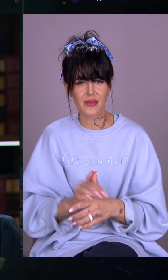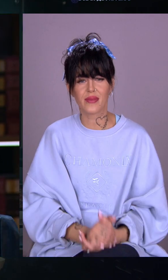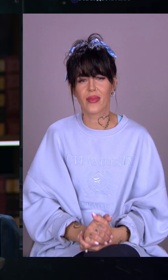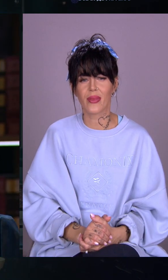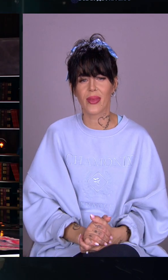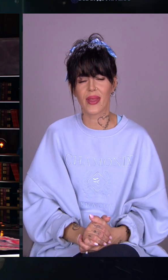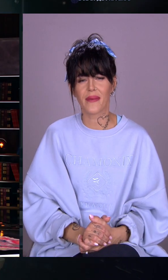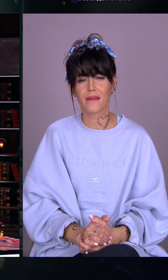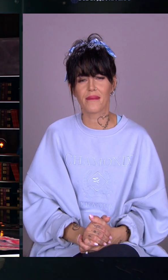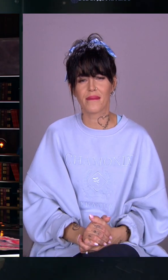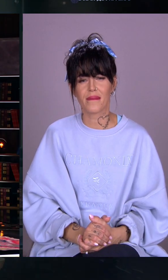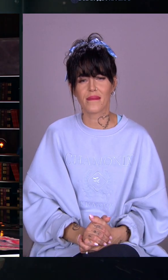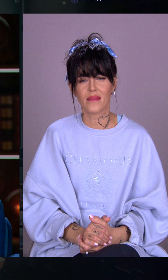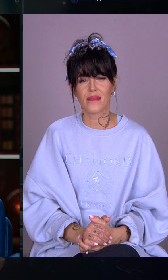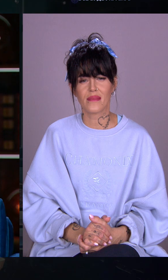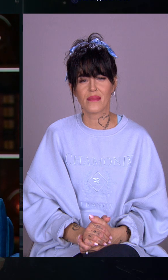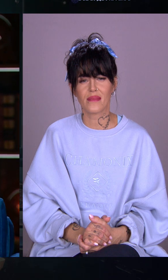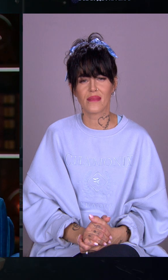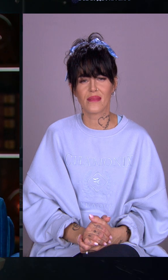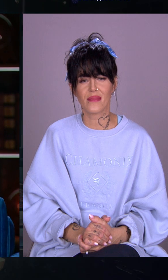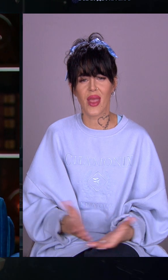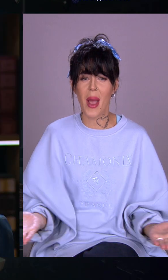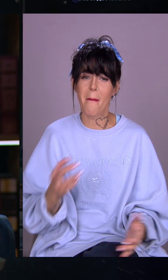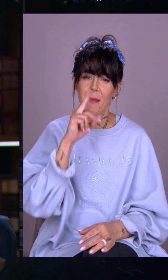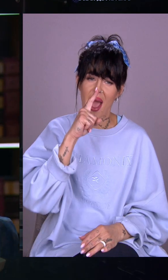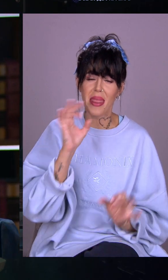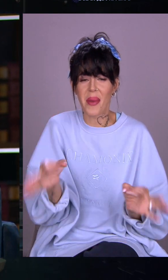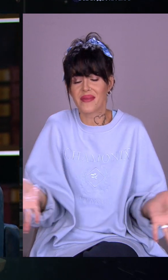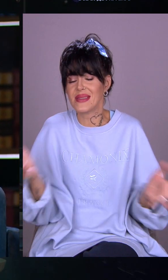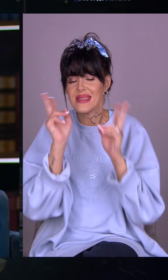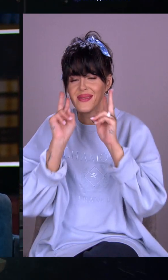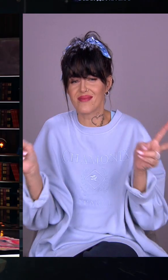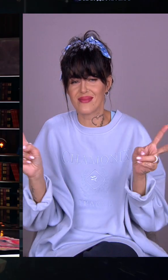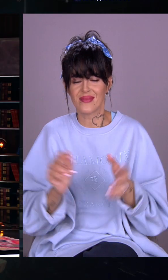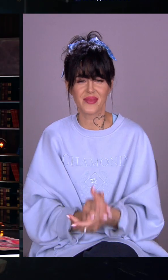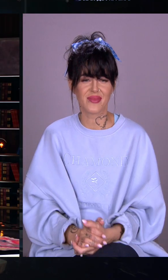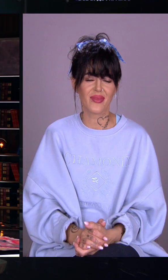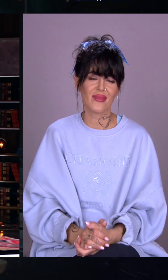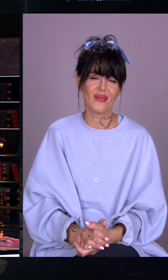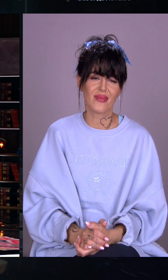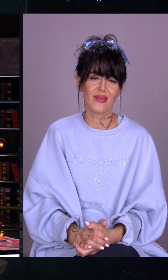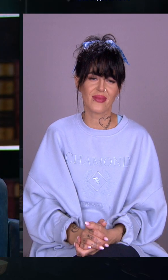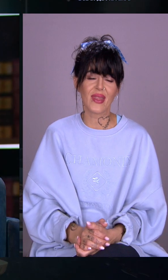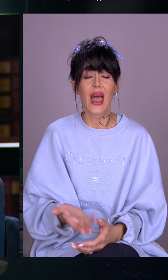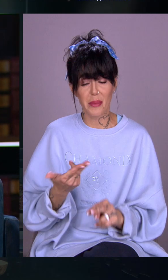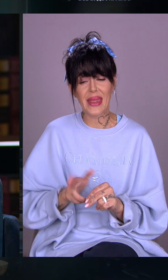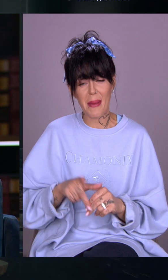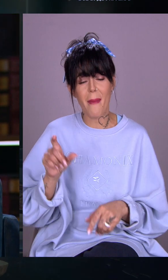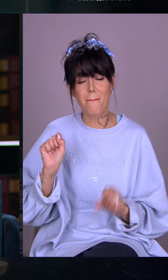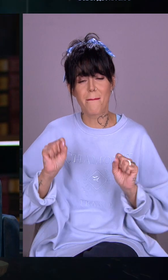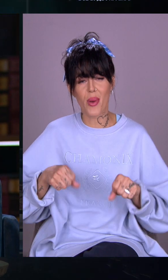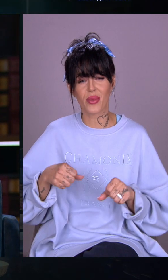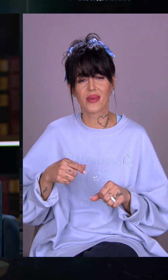Якщо це не буде неправдою, хто знає? Ну, знаю, чи вас, то... От. Тому, може, це спрацює. Якщо це спрацює, то